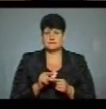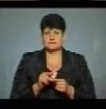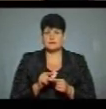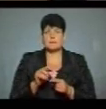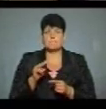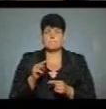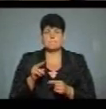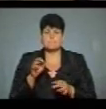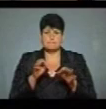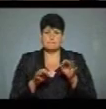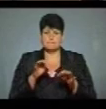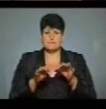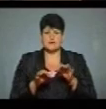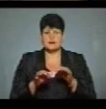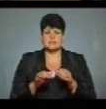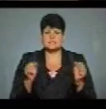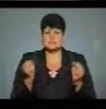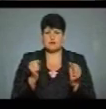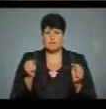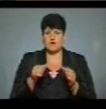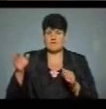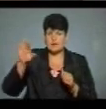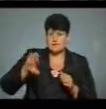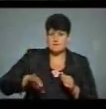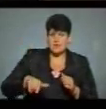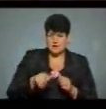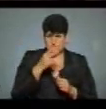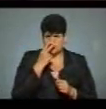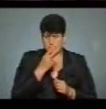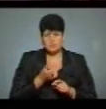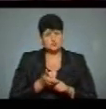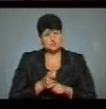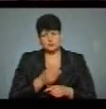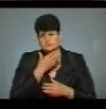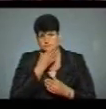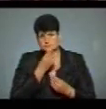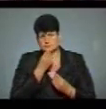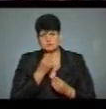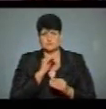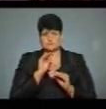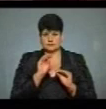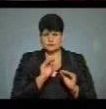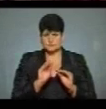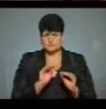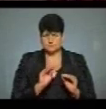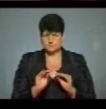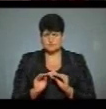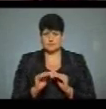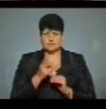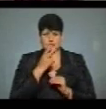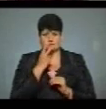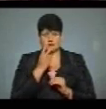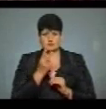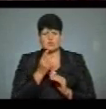даний пейзаж – то зимовий берег річки, якраз ви бачите. От, дуже вдалий по композиції, бо він зразу вводить глядача, бачите,